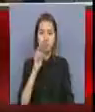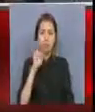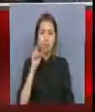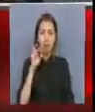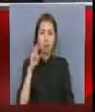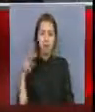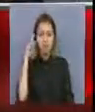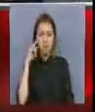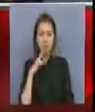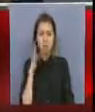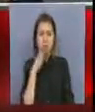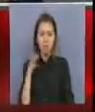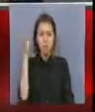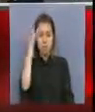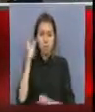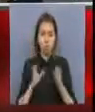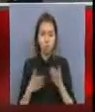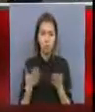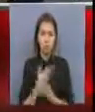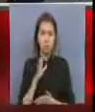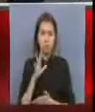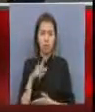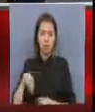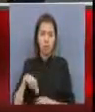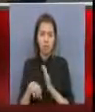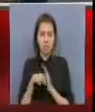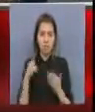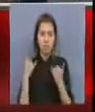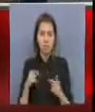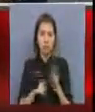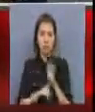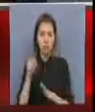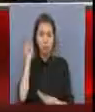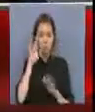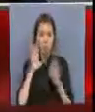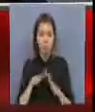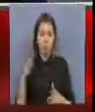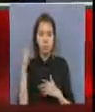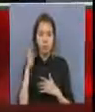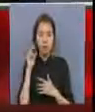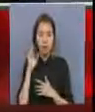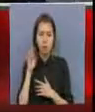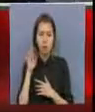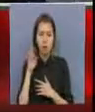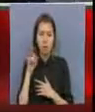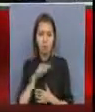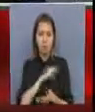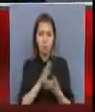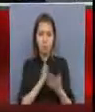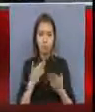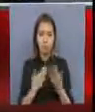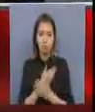Құрманғазы атындағы Қазақ ұлттық консерваториясына жаңа ректор тағайындалды. Енді бүгіннен бастап оқу ордасын Арман Жүлдебаев басқарады. Жаңа